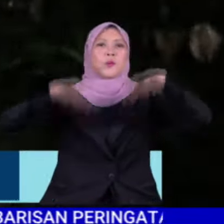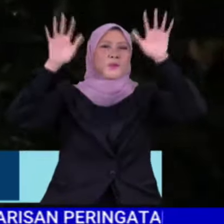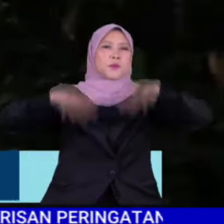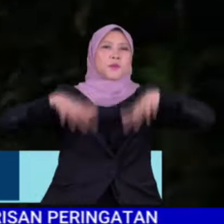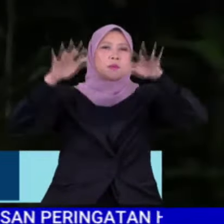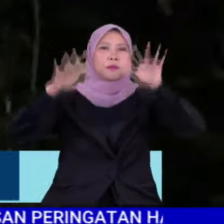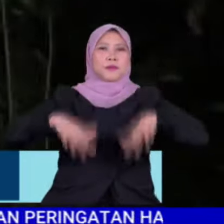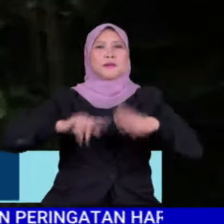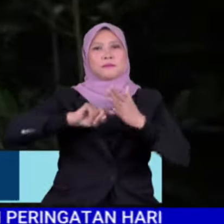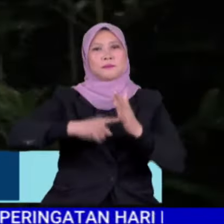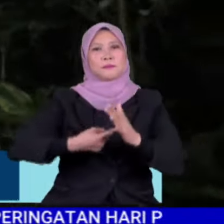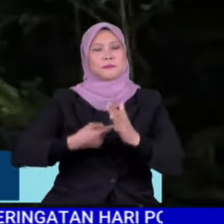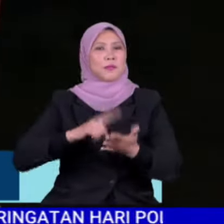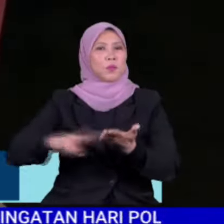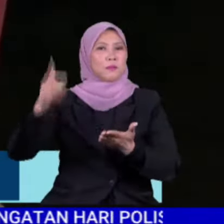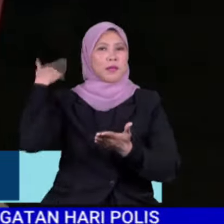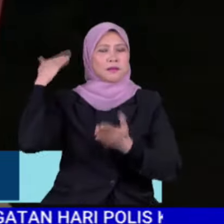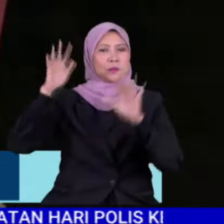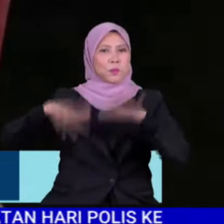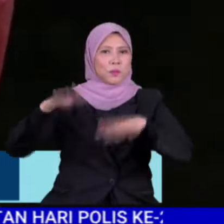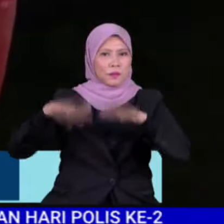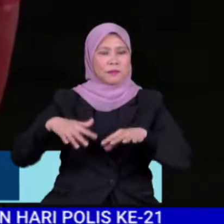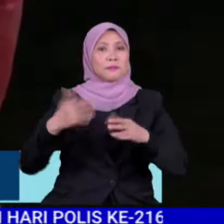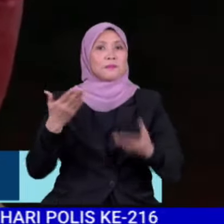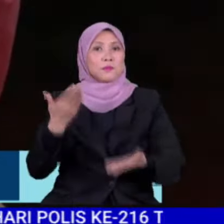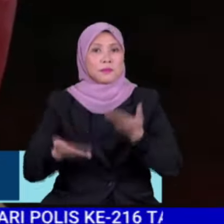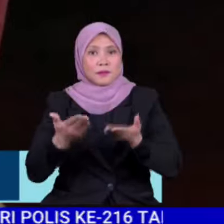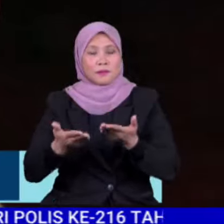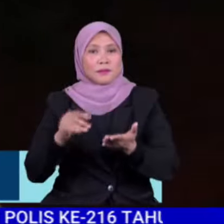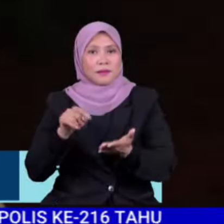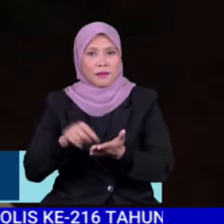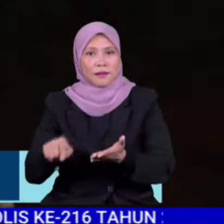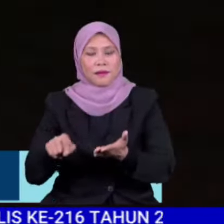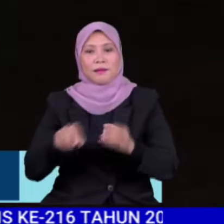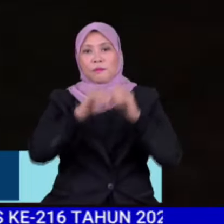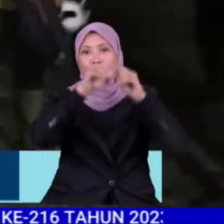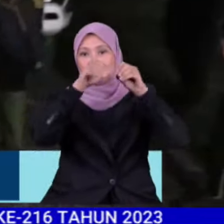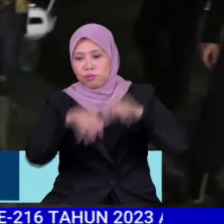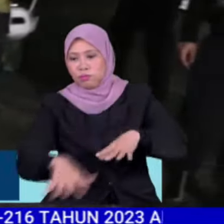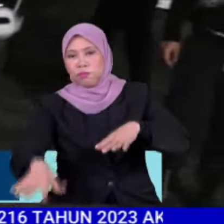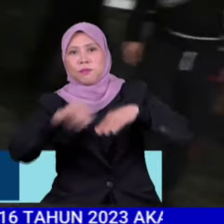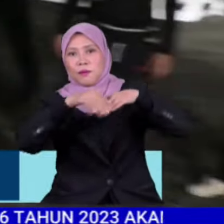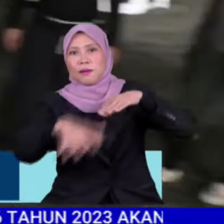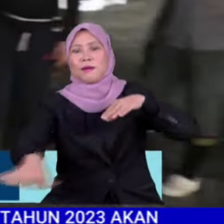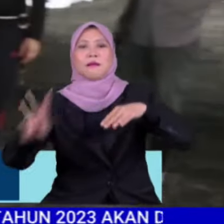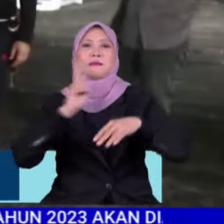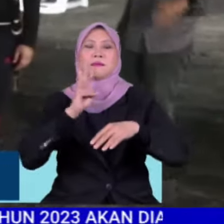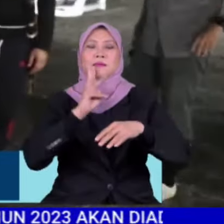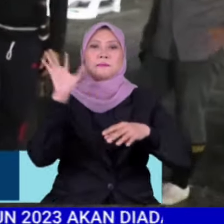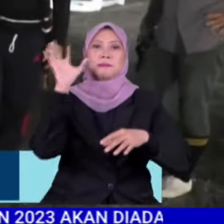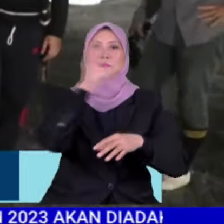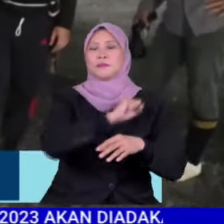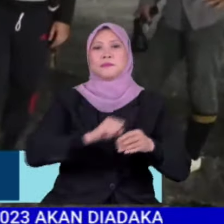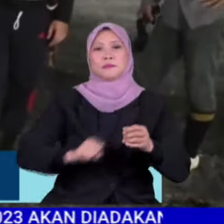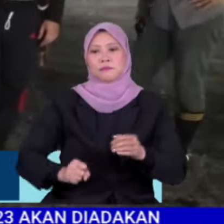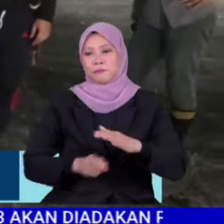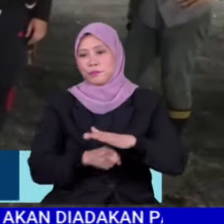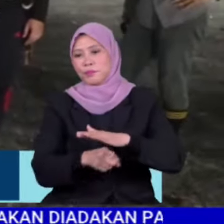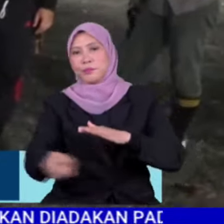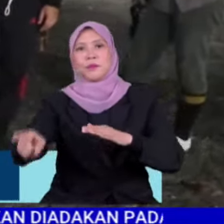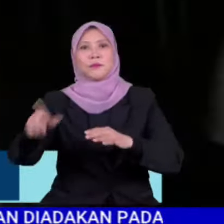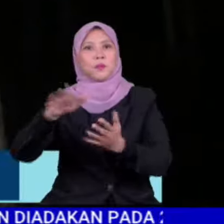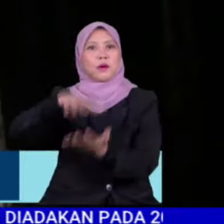turun sejak lewat minggu lepas, sekaligus mungkin dicetuskan oleh kepala air. Susulan kelepasan buaya terbabit, PSFC